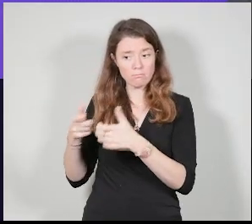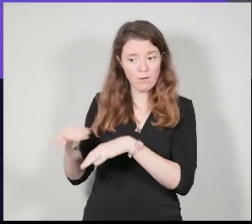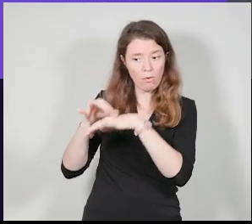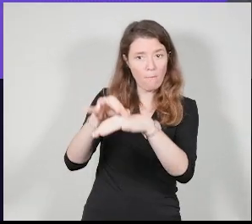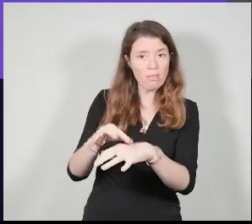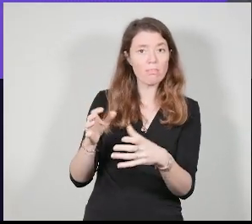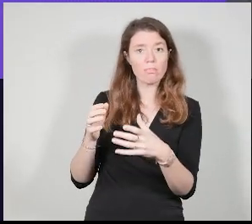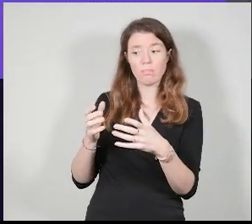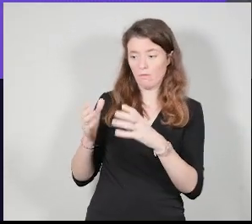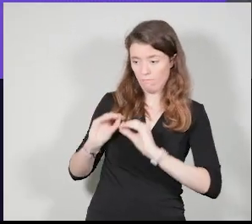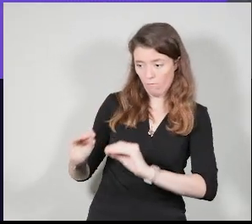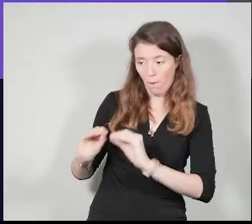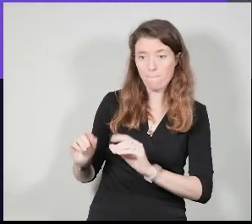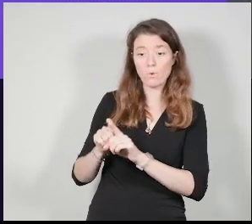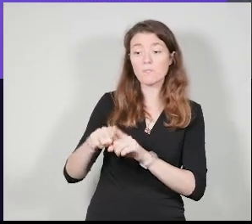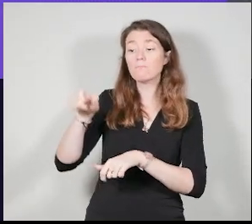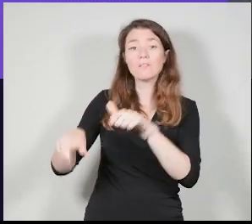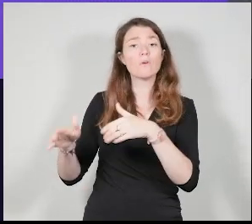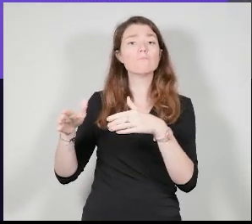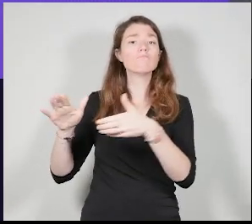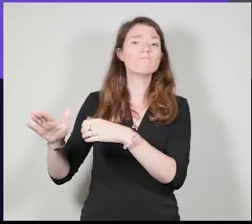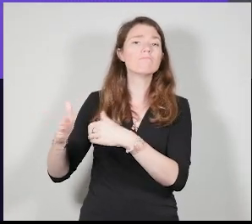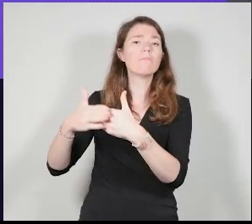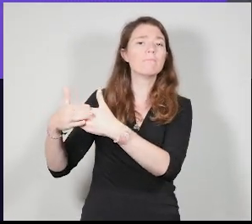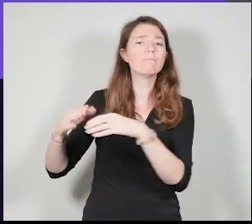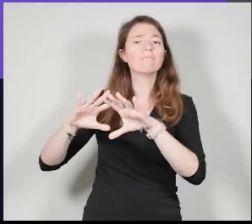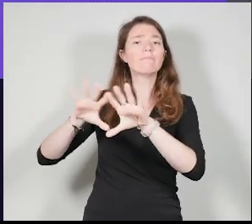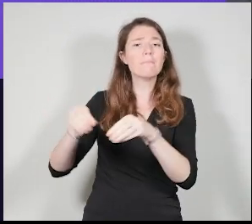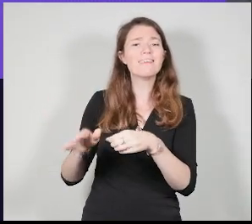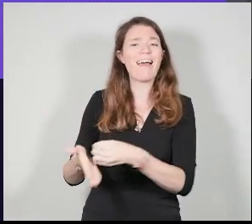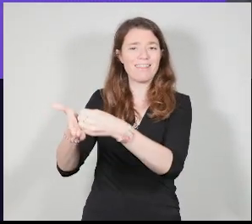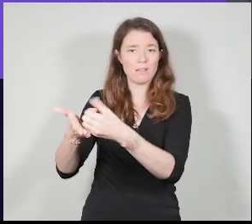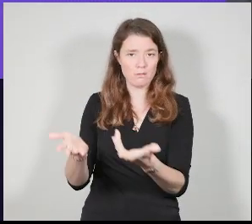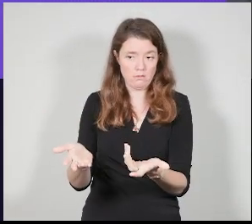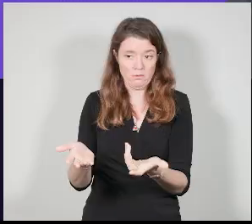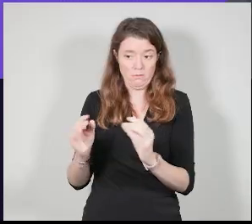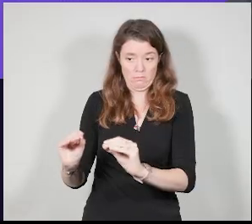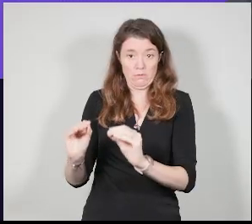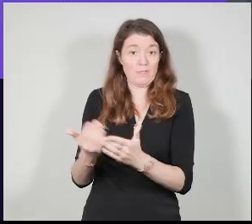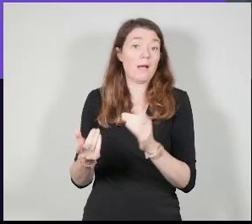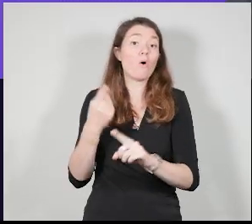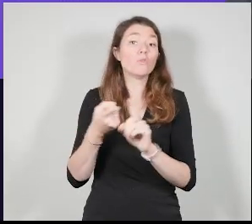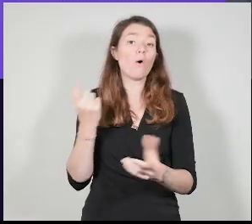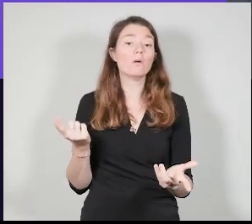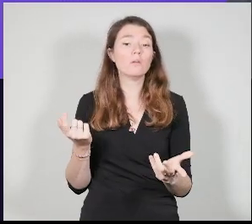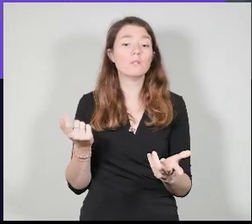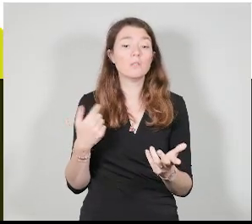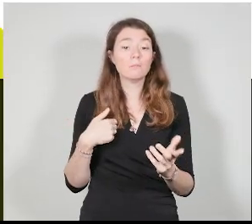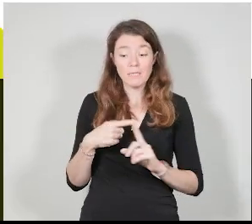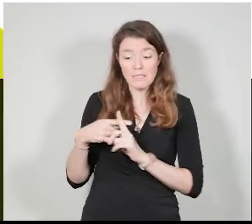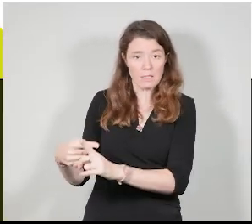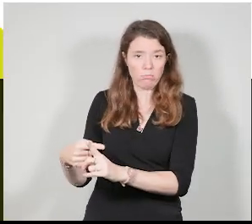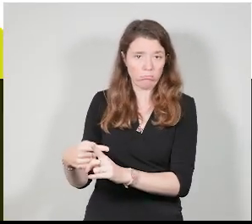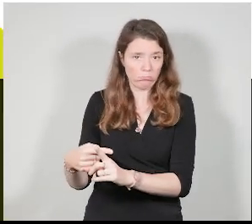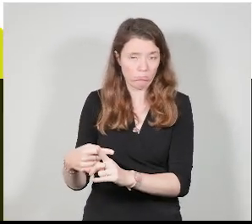la formation et des professionnels et des proches aidants pour arriver à améliorer. Bon, ça, c'est tout à fait important. On n'est pas à la cible aujourd'hui. On est très, très